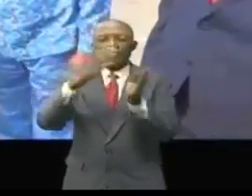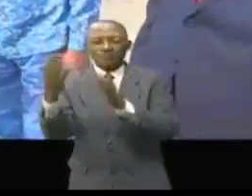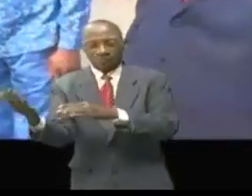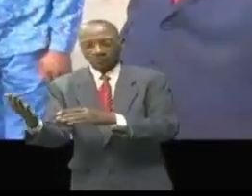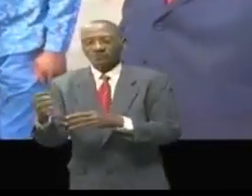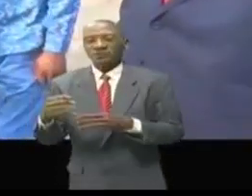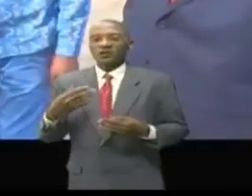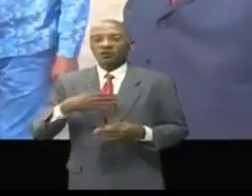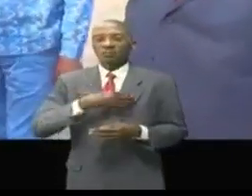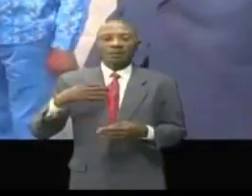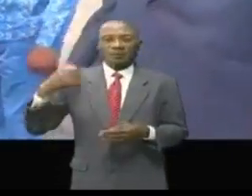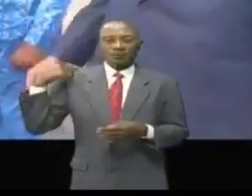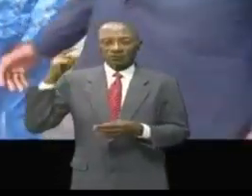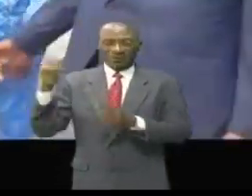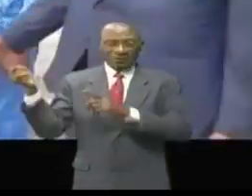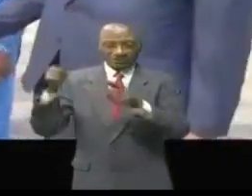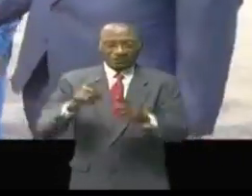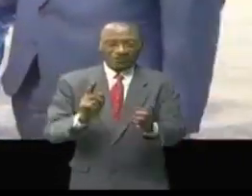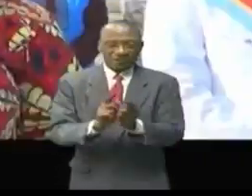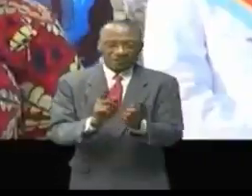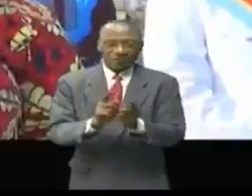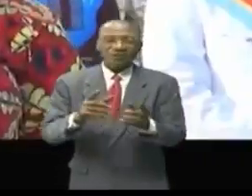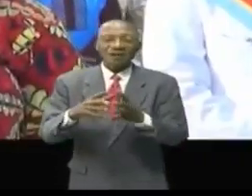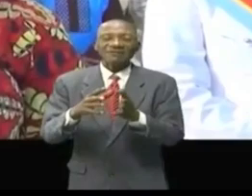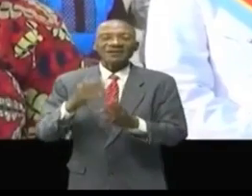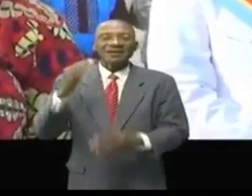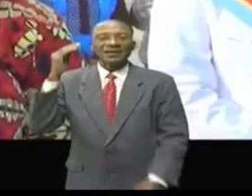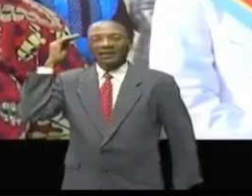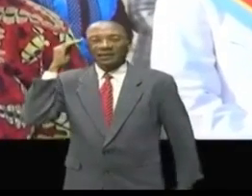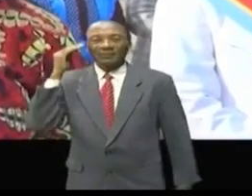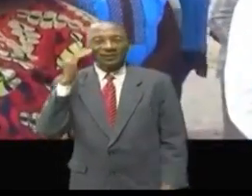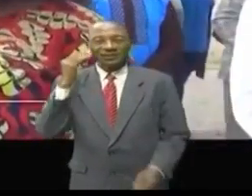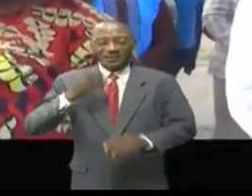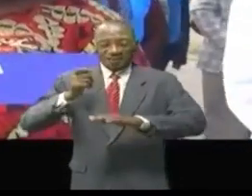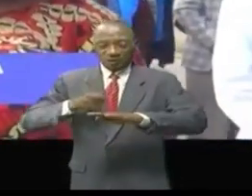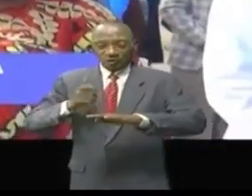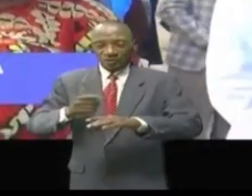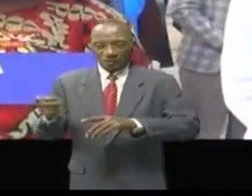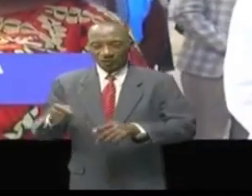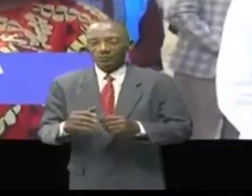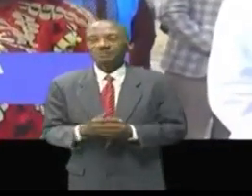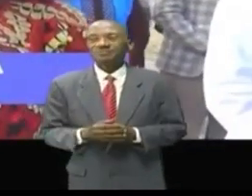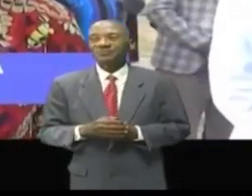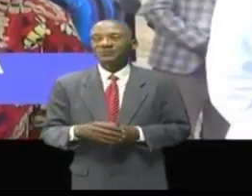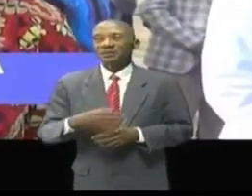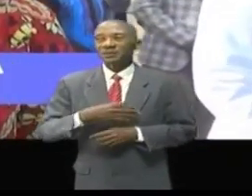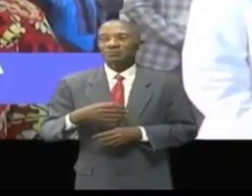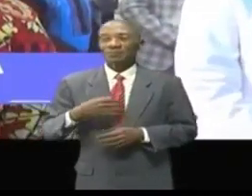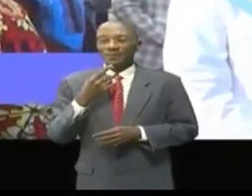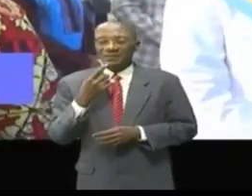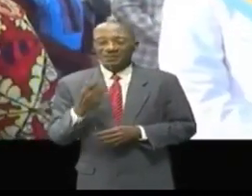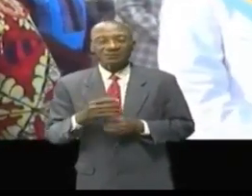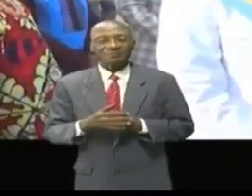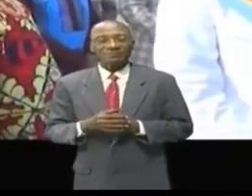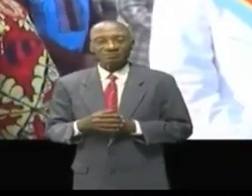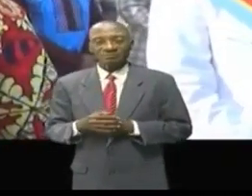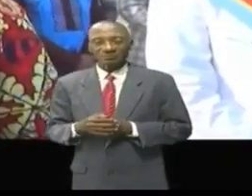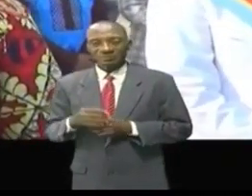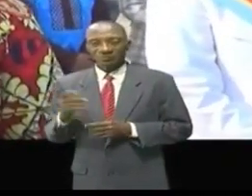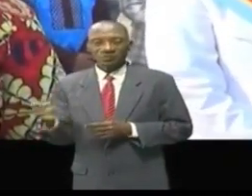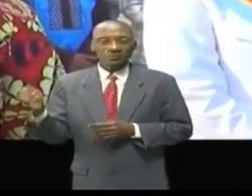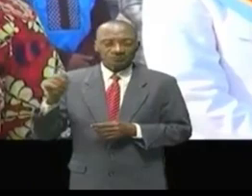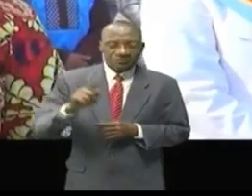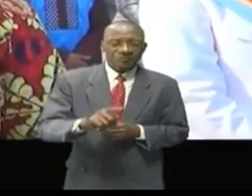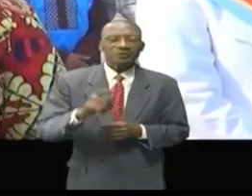à la justice et garde des Sceaux, Rose Mutombo. Je suis partie à Kinshasa, il y a cette situation-là de la prison. Les murs de la prison